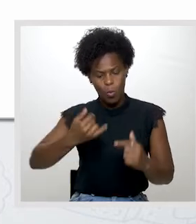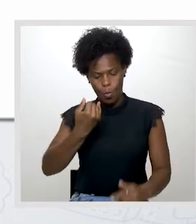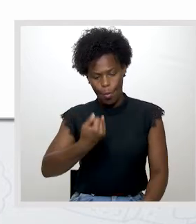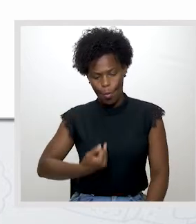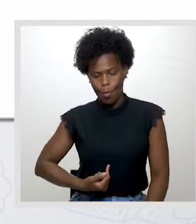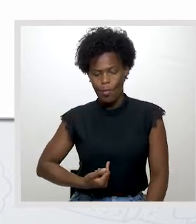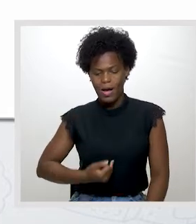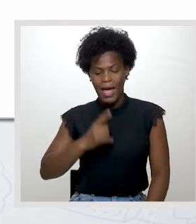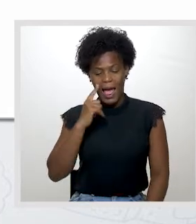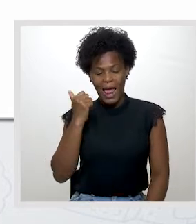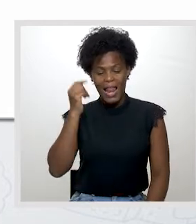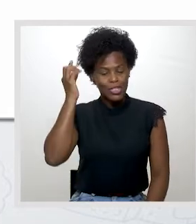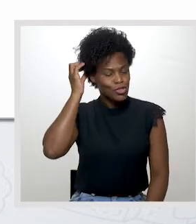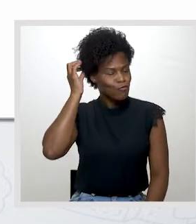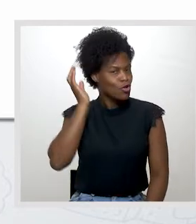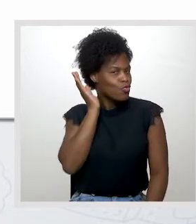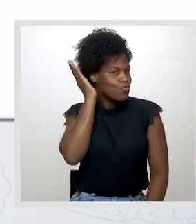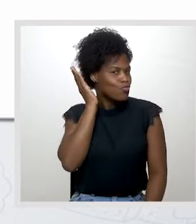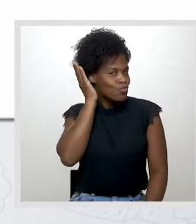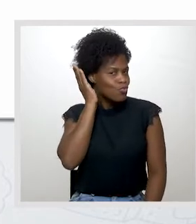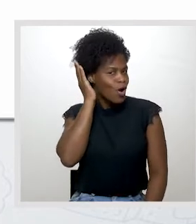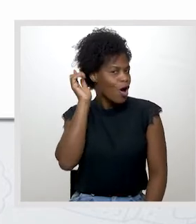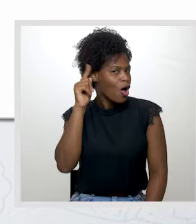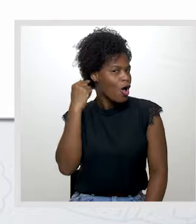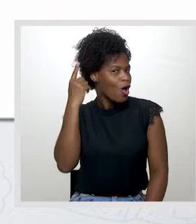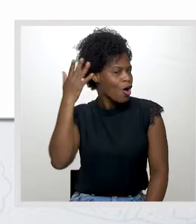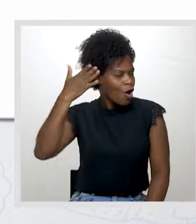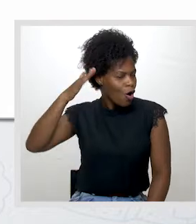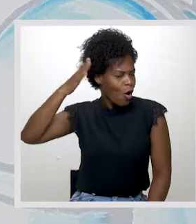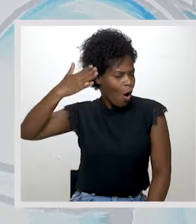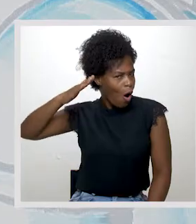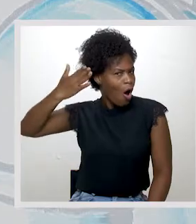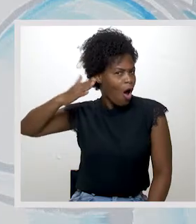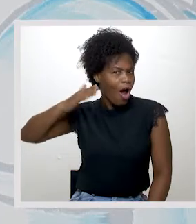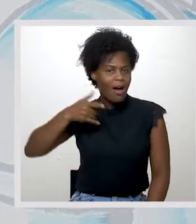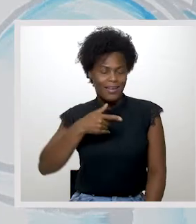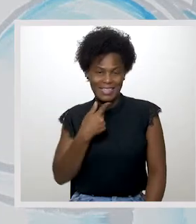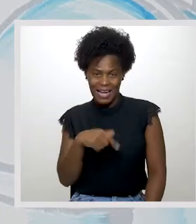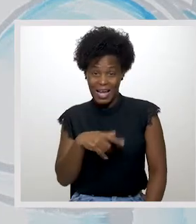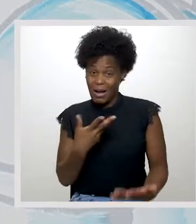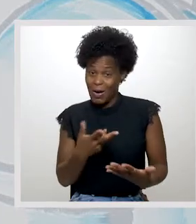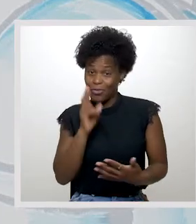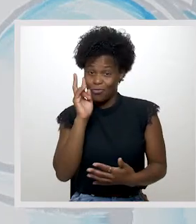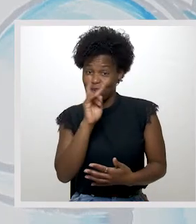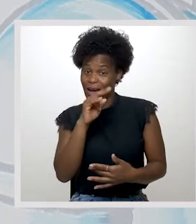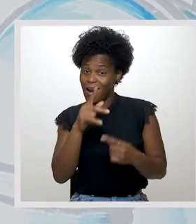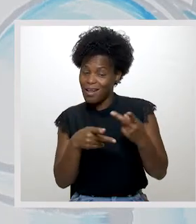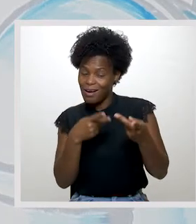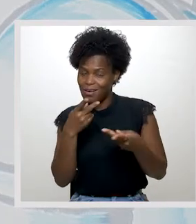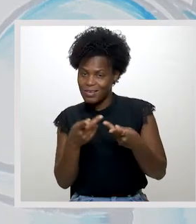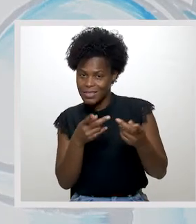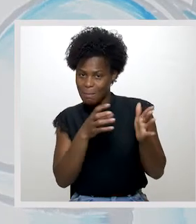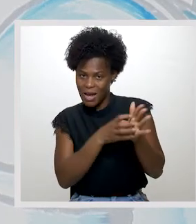maigre. Elle a les cheveux courts et ondulés. Maintenant, vous allez analyser